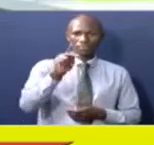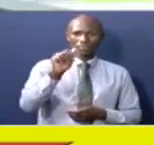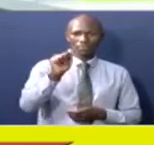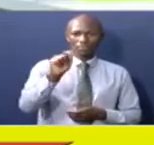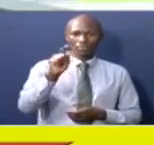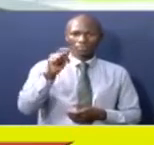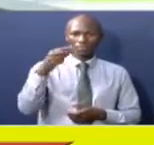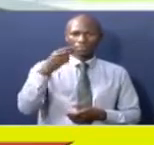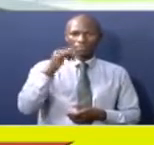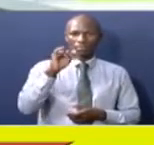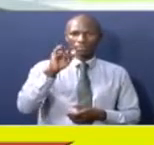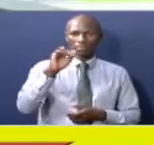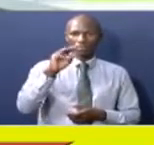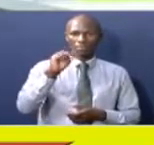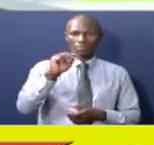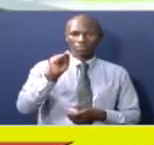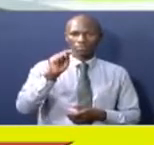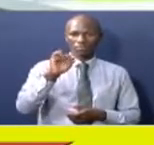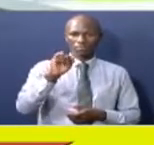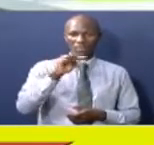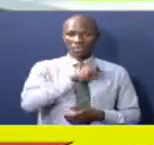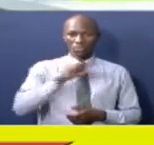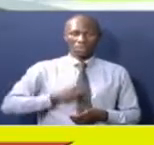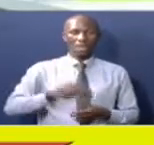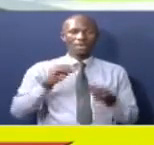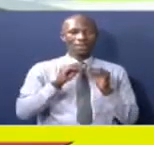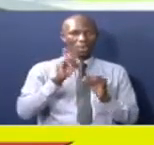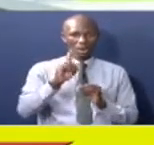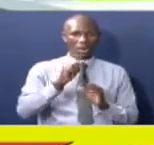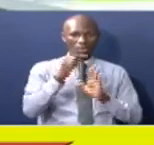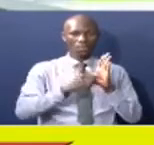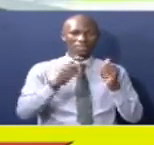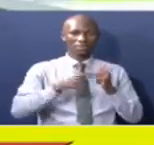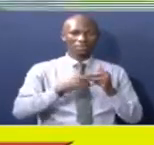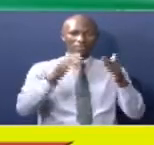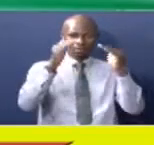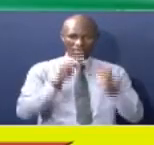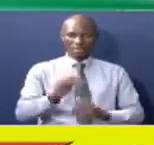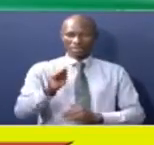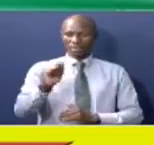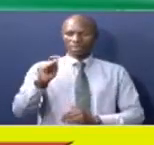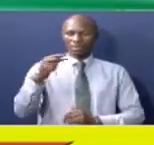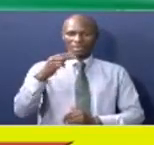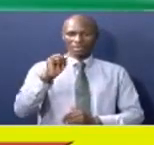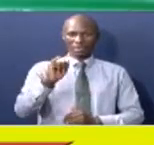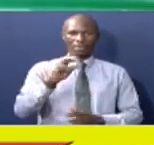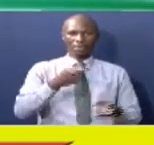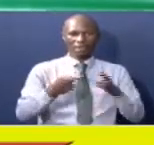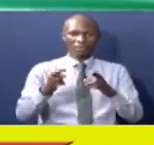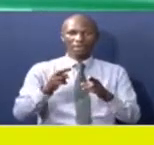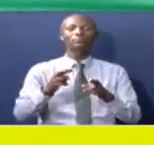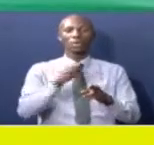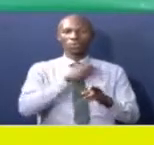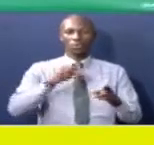Nimo Matungu ete katika mesa isu. Na Indi mena pointi mwanza makati wania the River Queens ala mena pointi